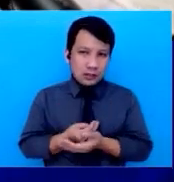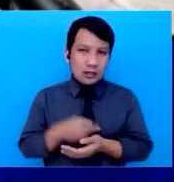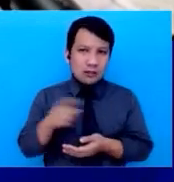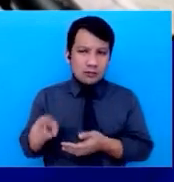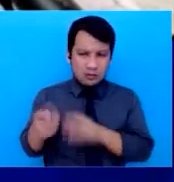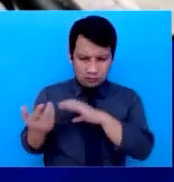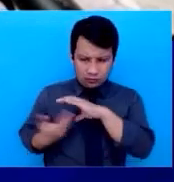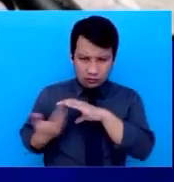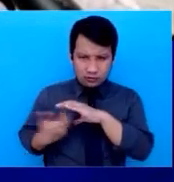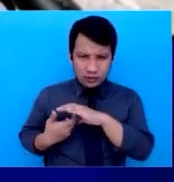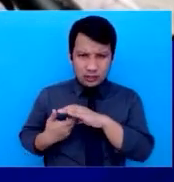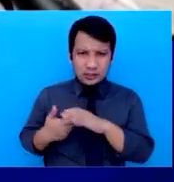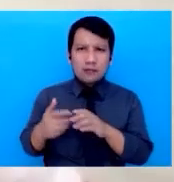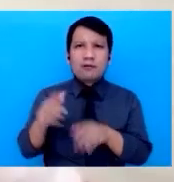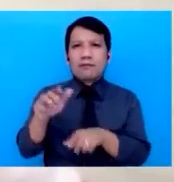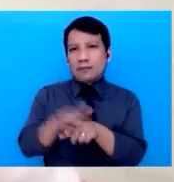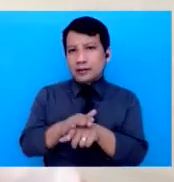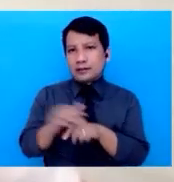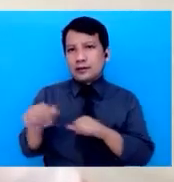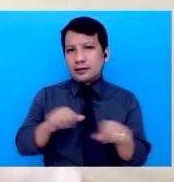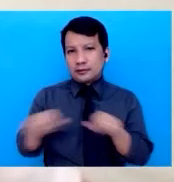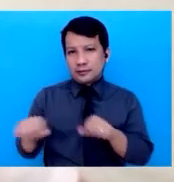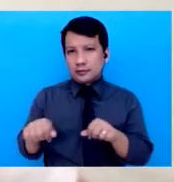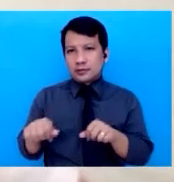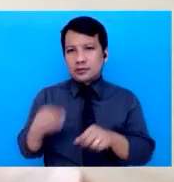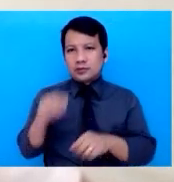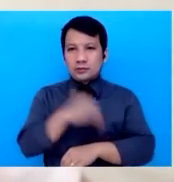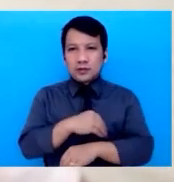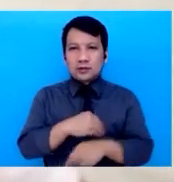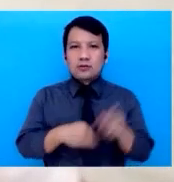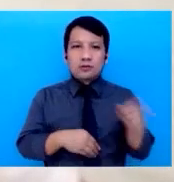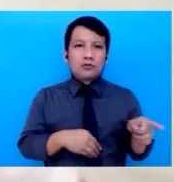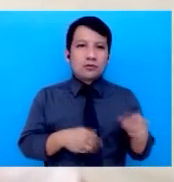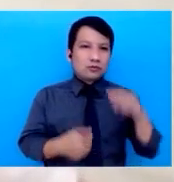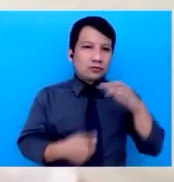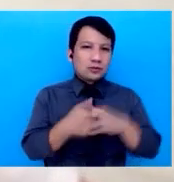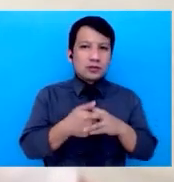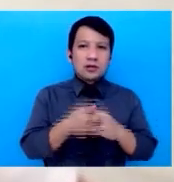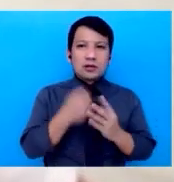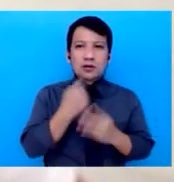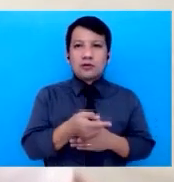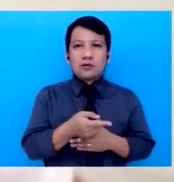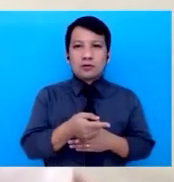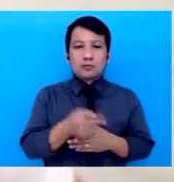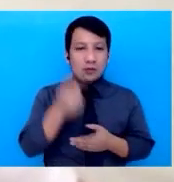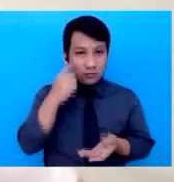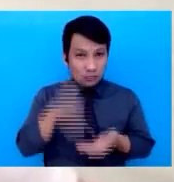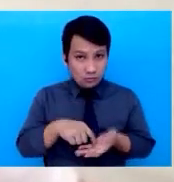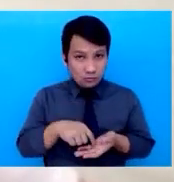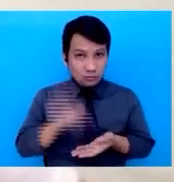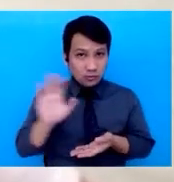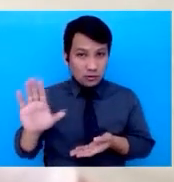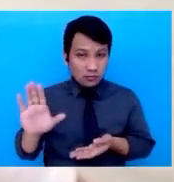mabagal na aksyon ng bangko. Bakit hindi pa sila naglabas agad ng notice, diba, sa mga